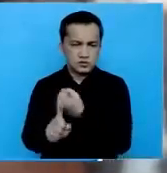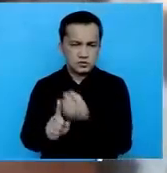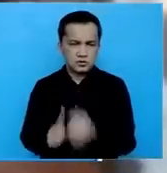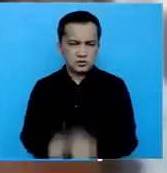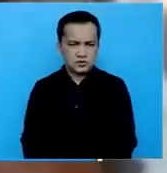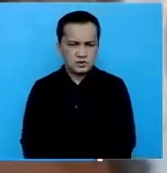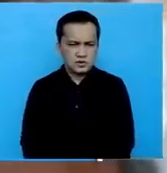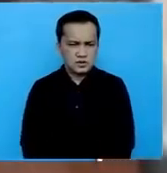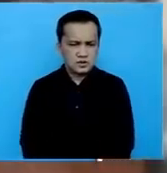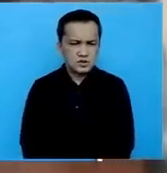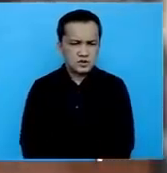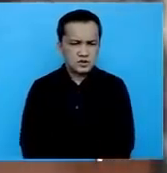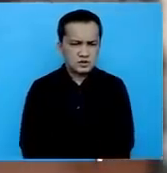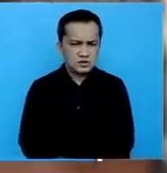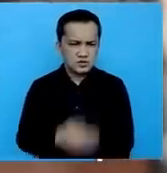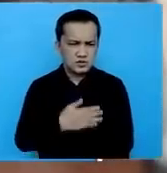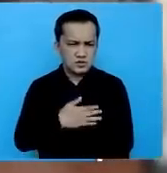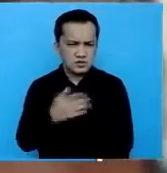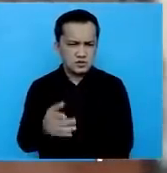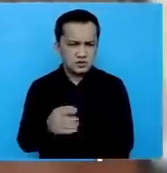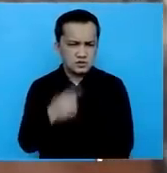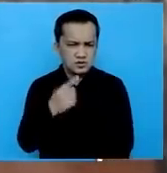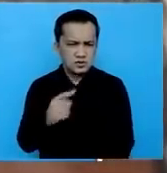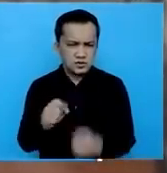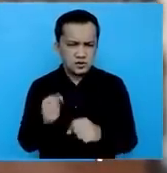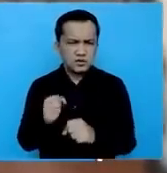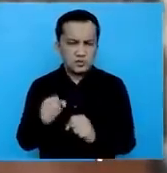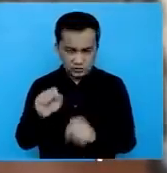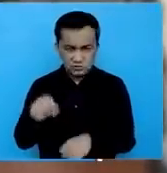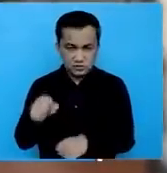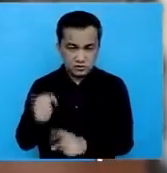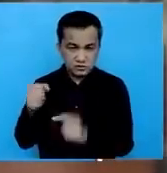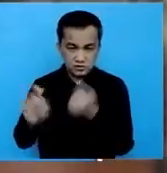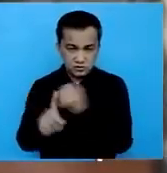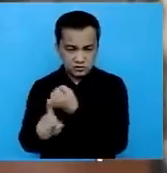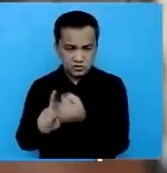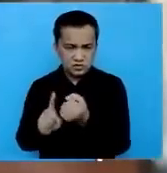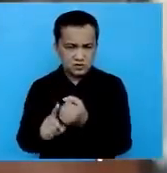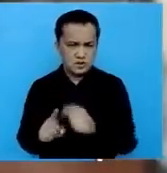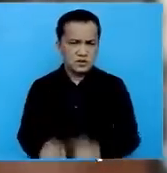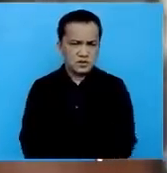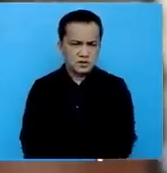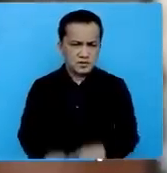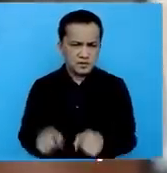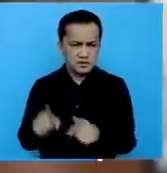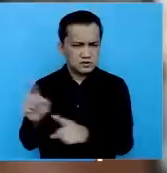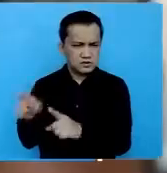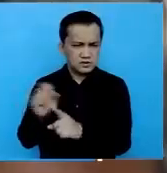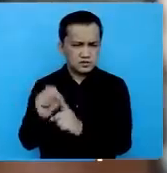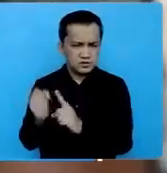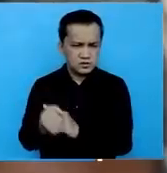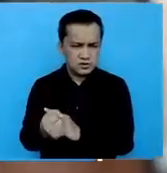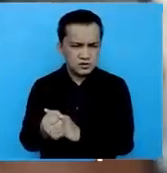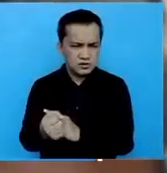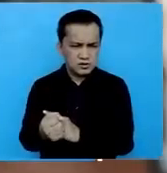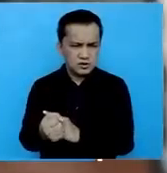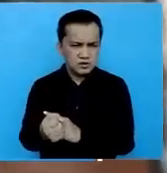po ako na ma-convince na nuntok po ako pero sa ganun na sitwasyon sir, sa pagsuntok sir,